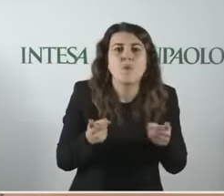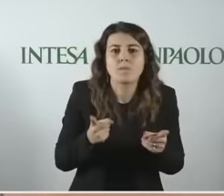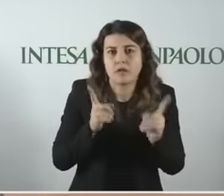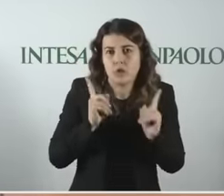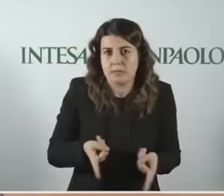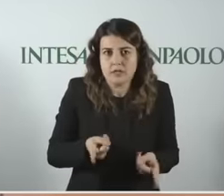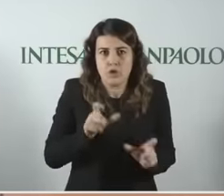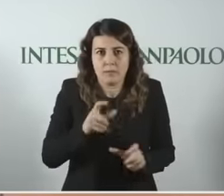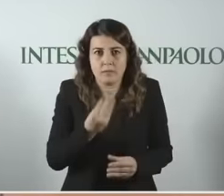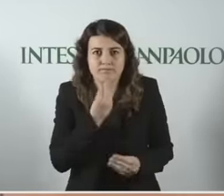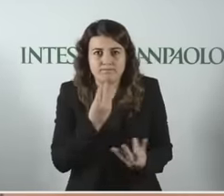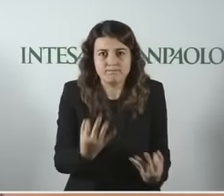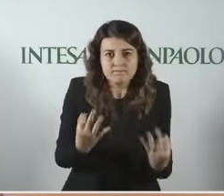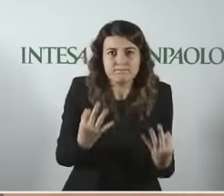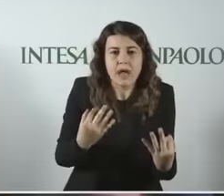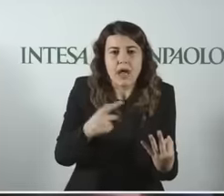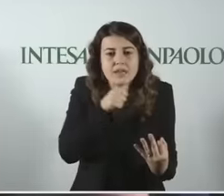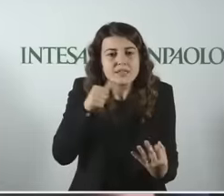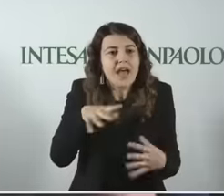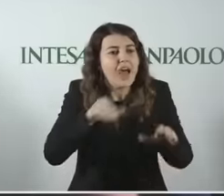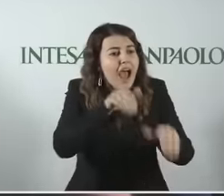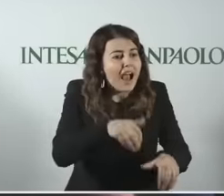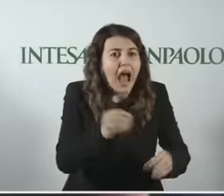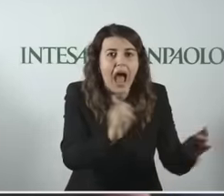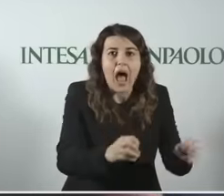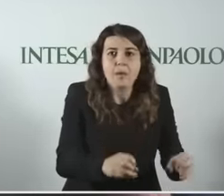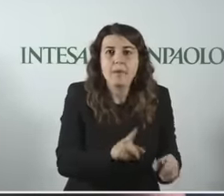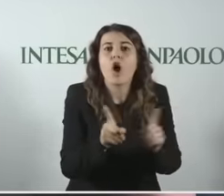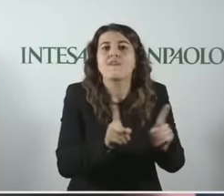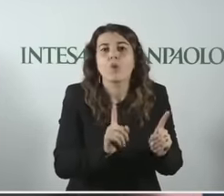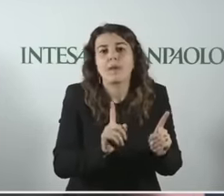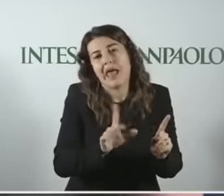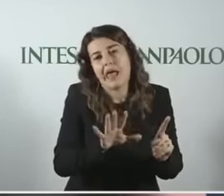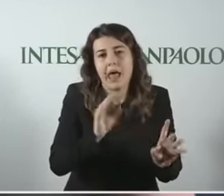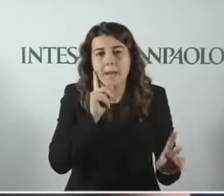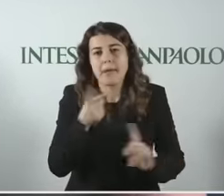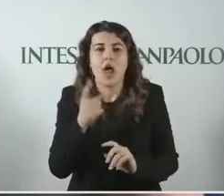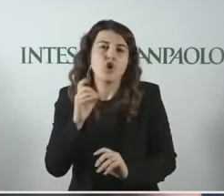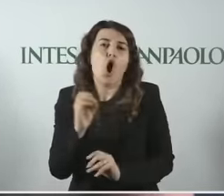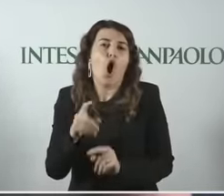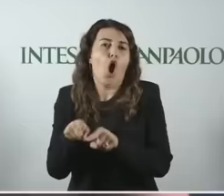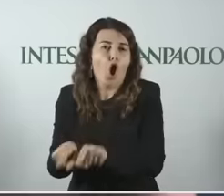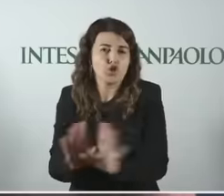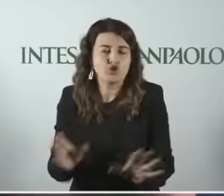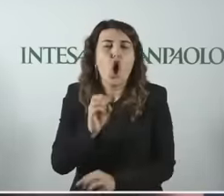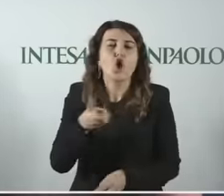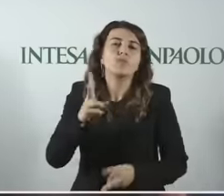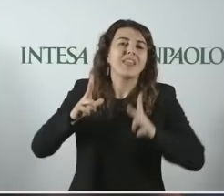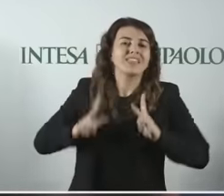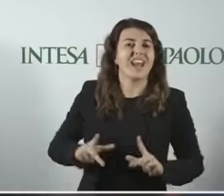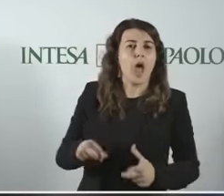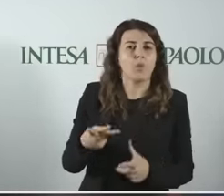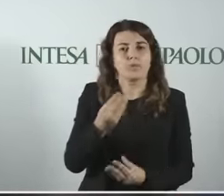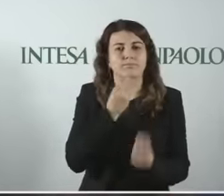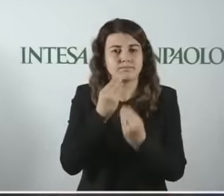lì prima di investire e fare qualche campo di frumento ne fai tanti di orzo e quando su l'orzo sei tranquillo allora magari ti